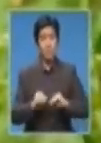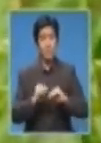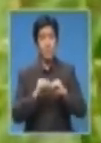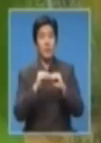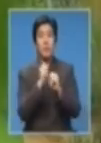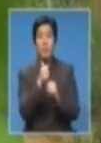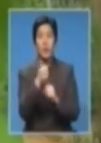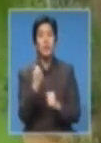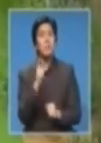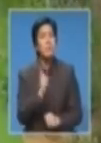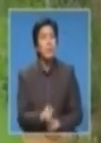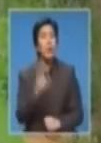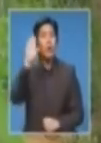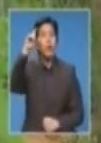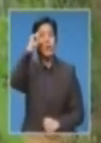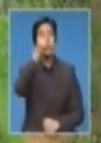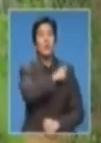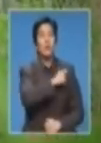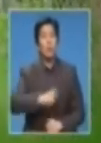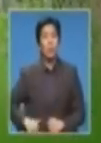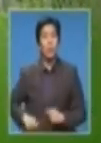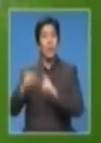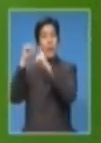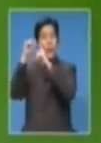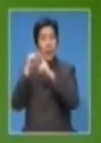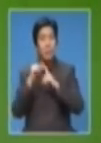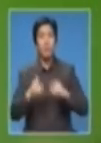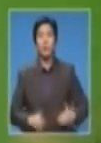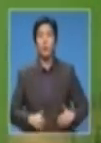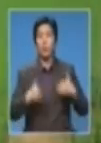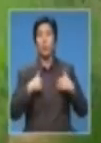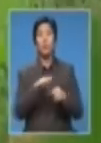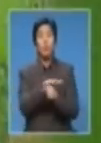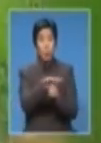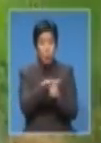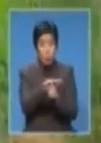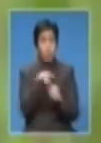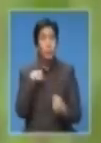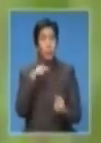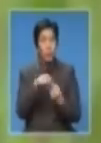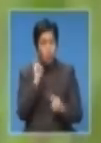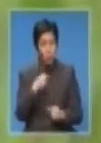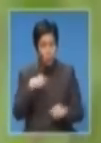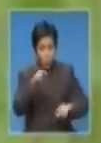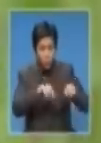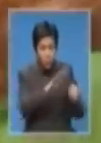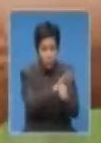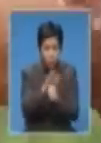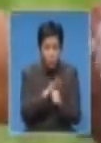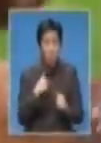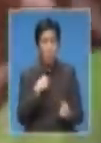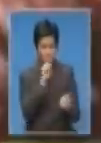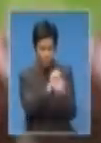ก็เป็นไปตามปรัชญาเศรษฐกิจพอเพียงนะครับของพระบาทสมเด็จพระอยู่หัวซึ่งเราก็ได้วางแนวทางหลายอย่างนะครับไว้ดูแลพี่น้องเกษตรกรผมได้พบเกษตรกรมาห